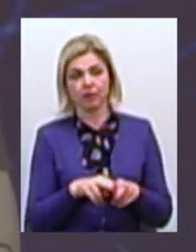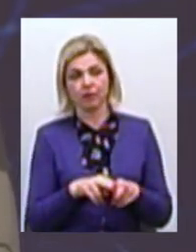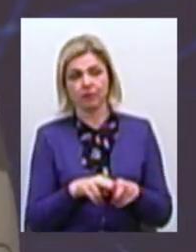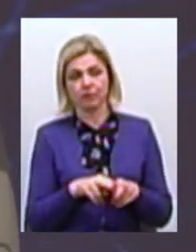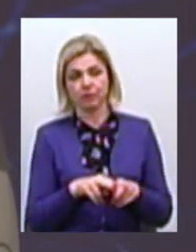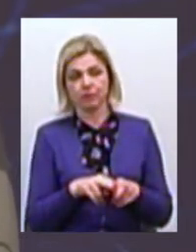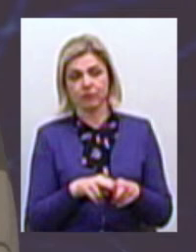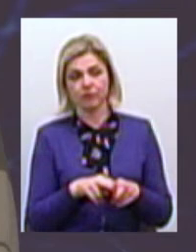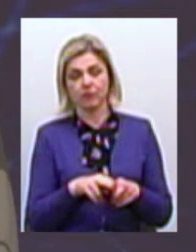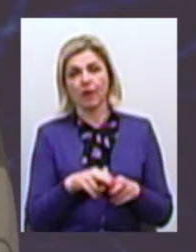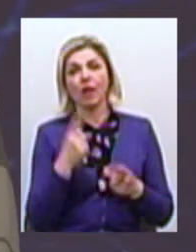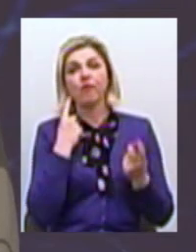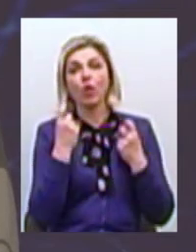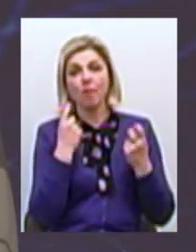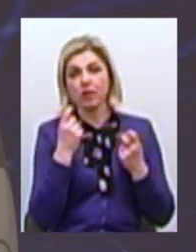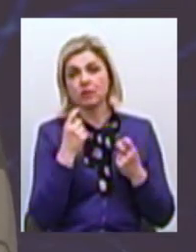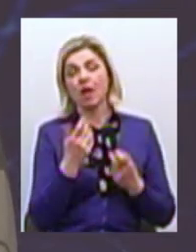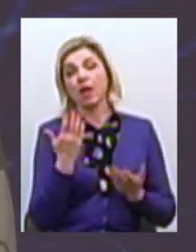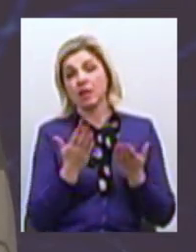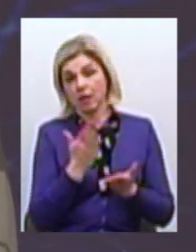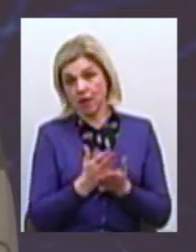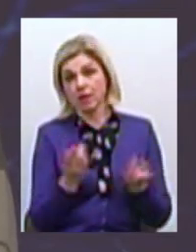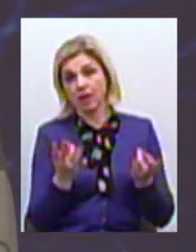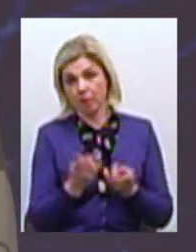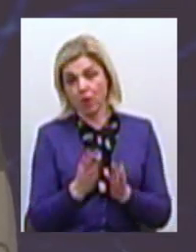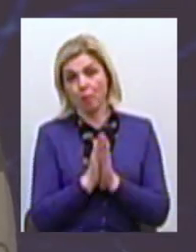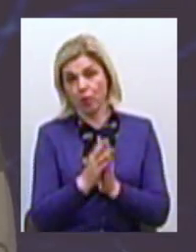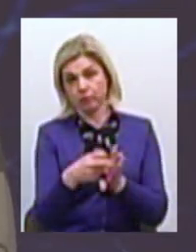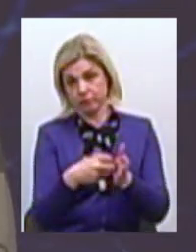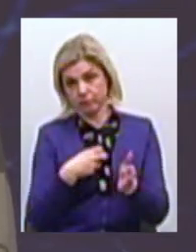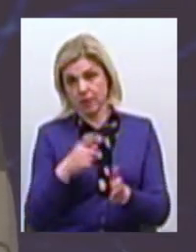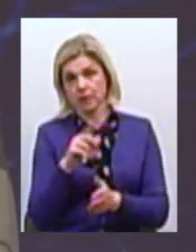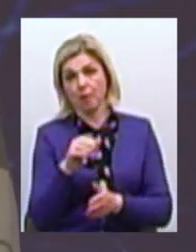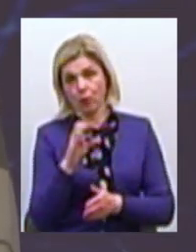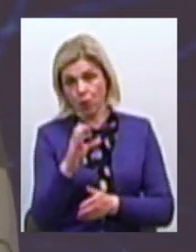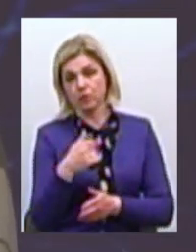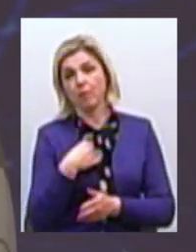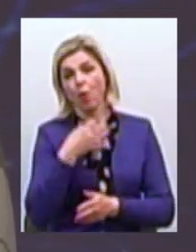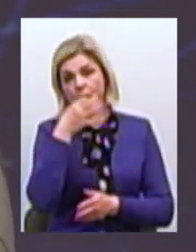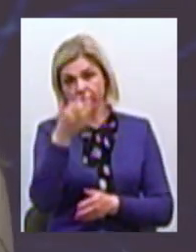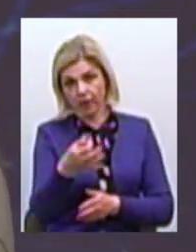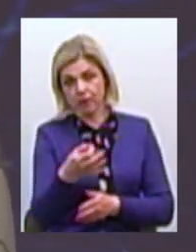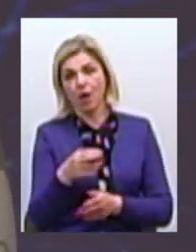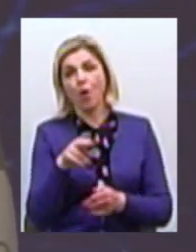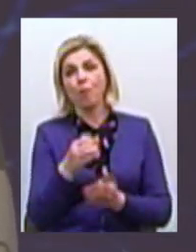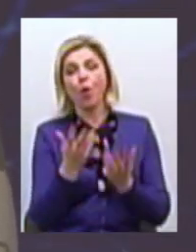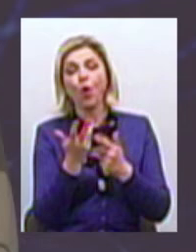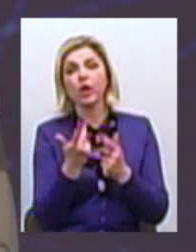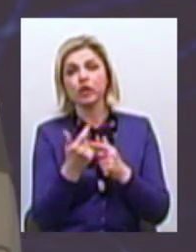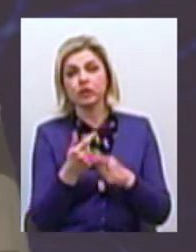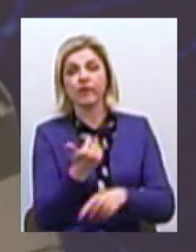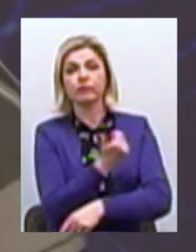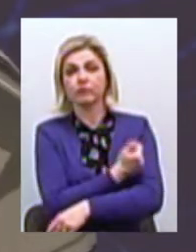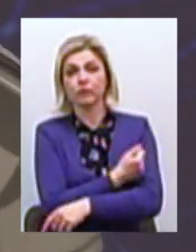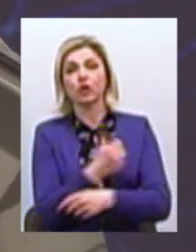публичная информация. Если есть необходимость, пожалуйста, напишите запрос, мы на него ответим. По поводу количества стерилизованных животных, в